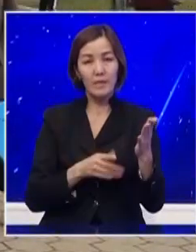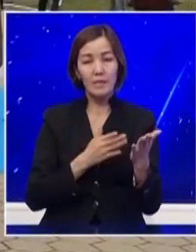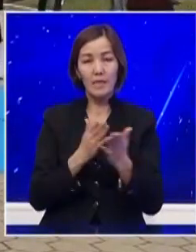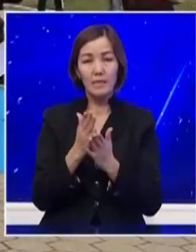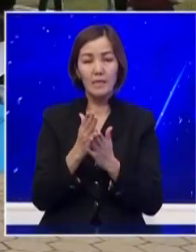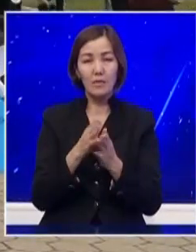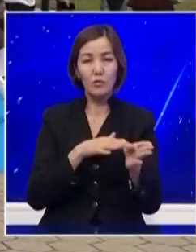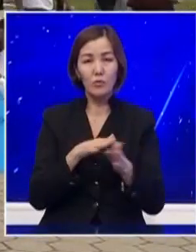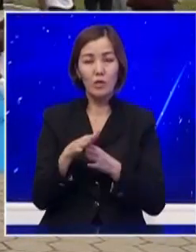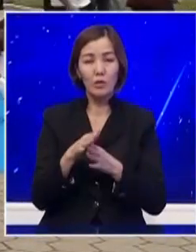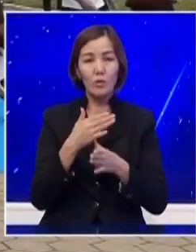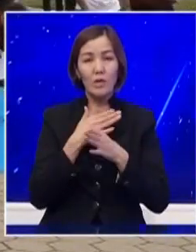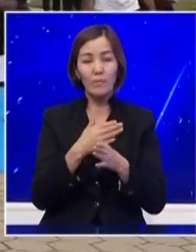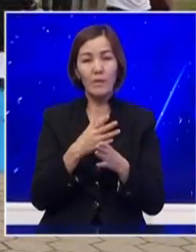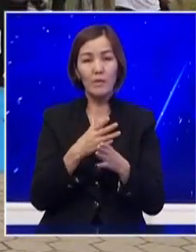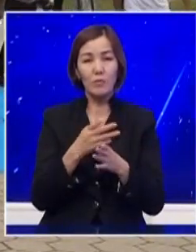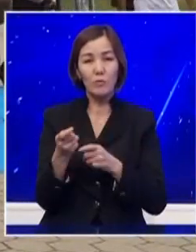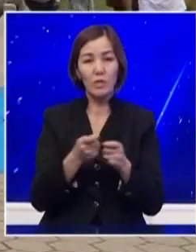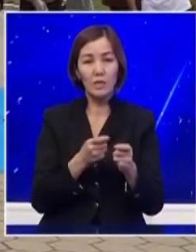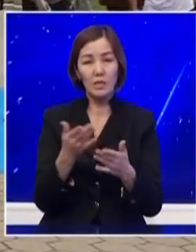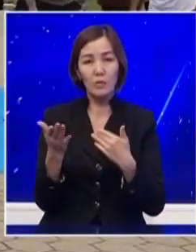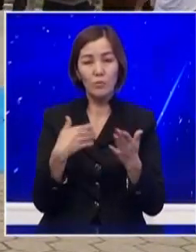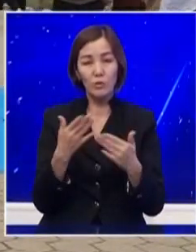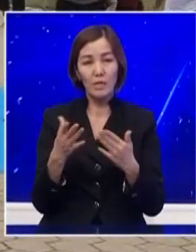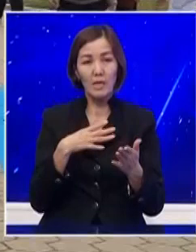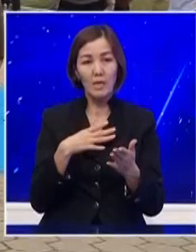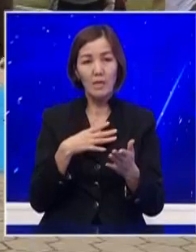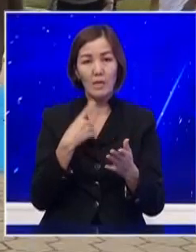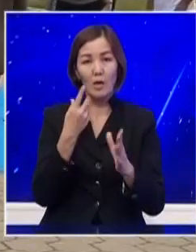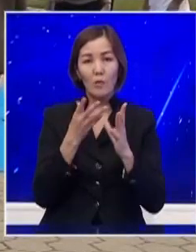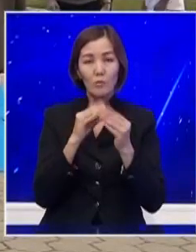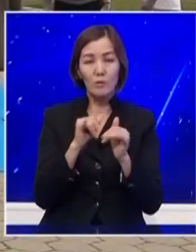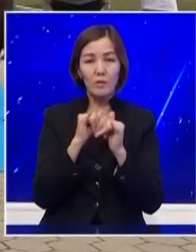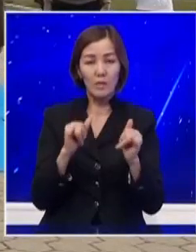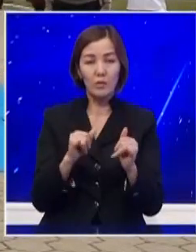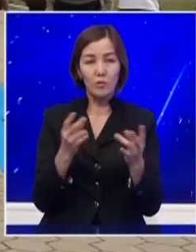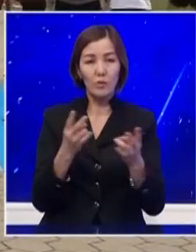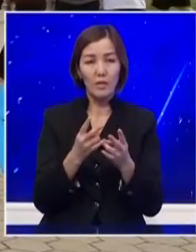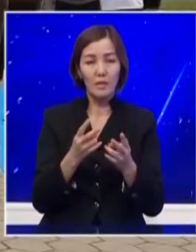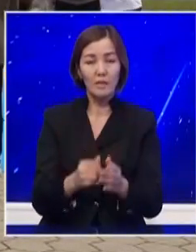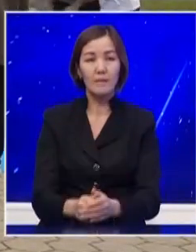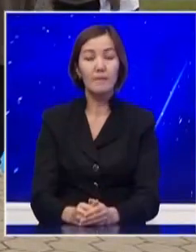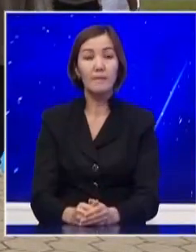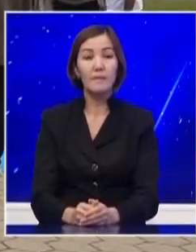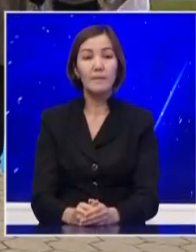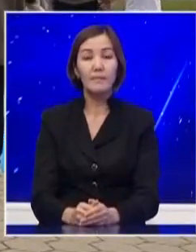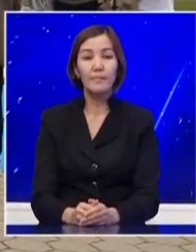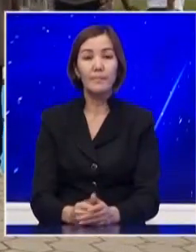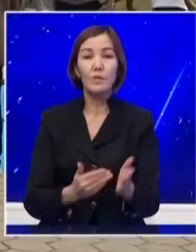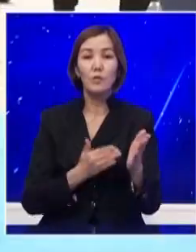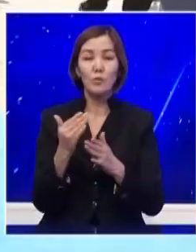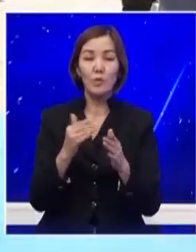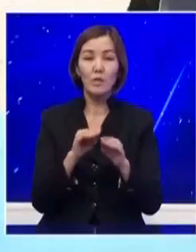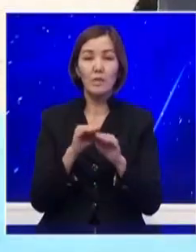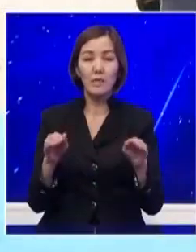ету, діни бірлестіктер жетекшілерінің өзара ауызбіршілігін арттыру болып табылады. Шара жоғары деңгейде